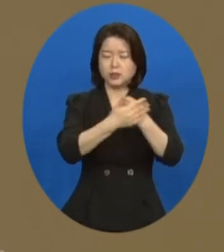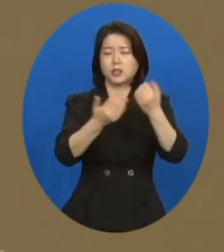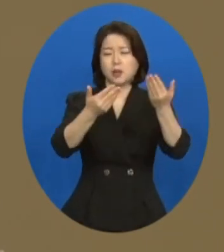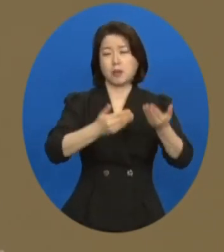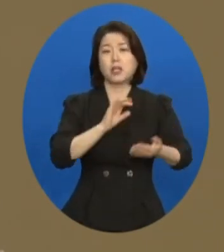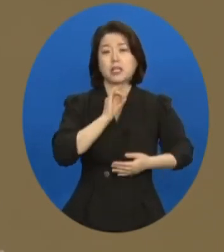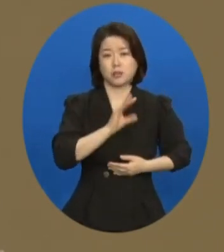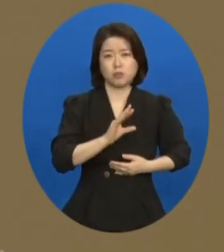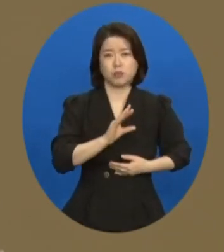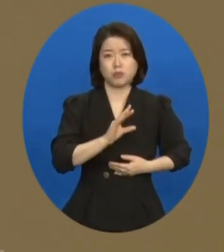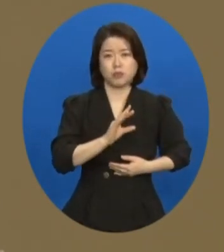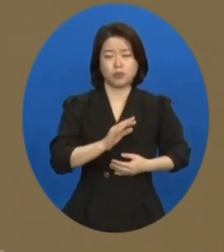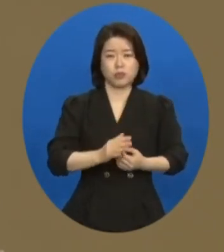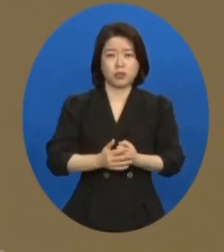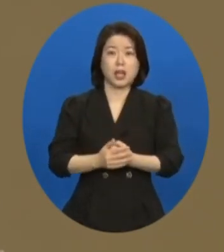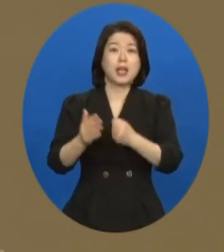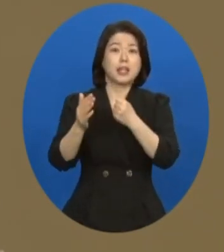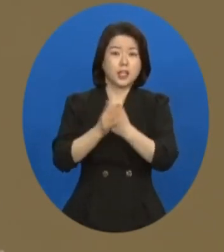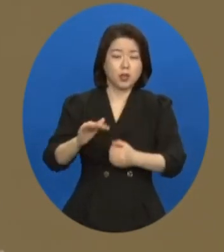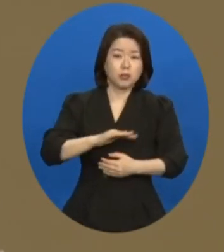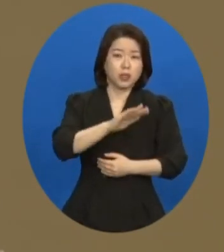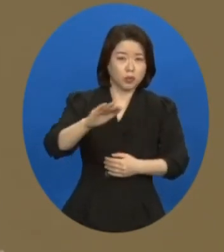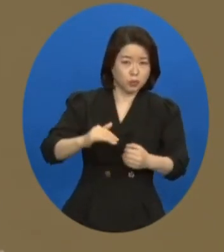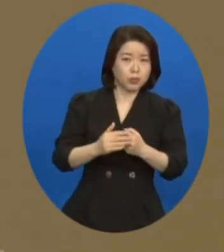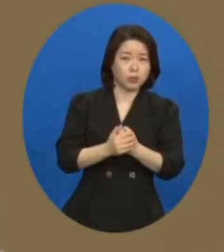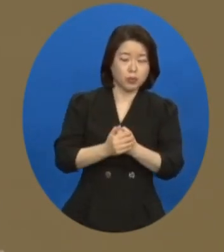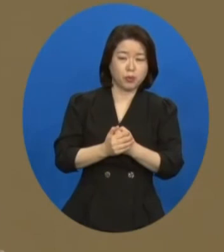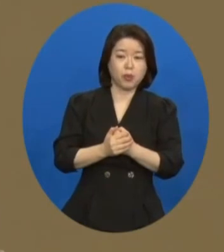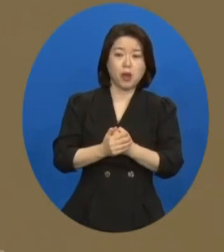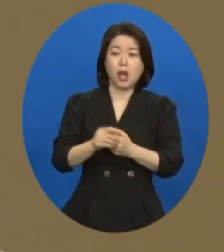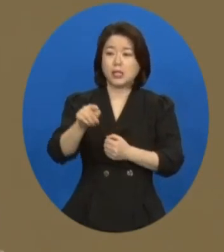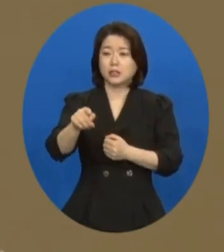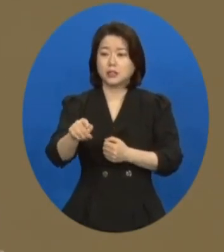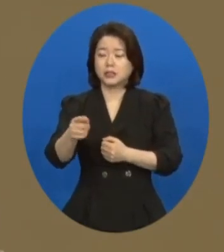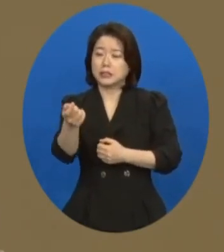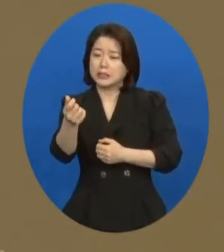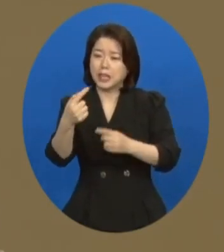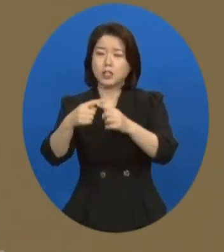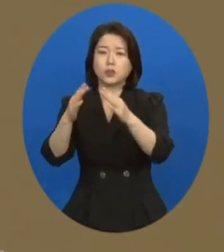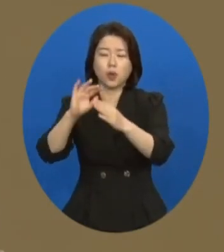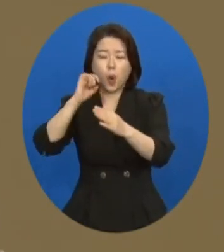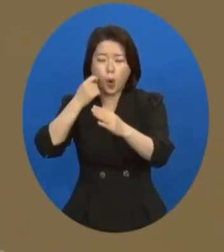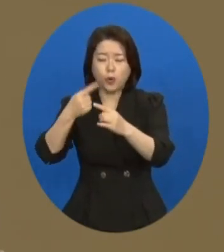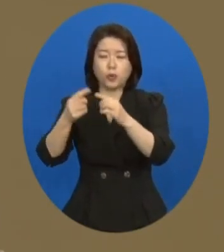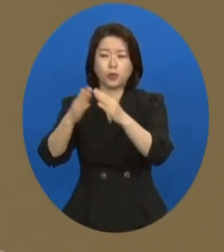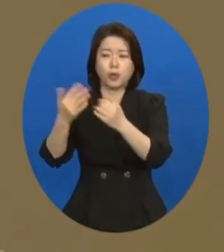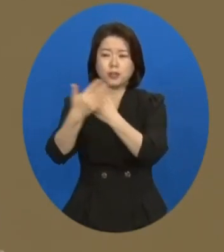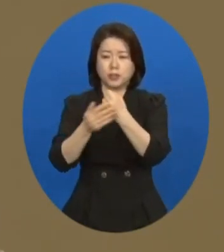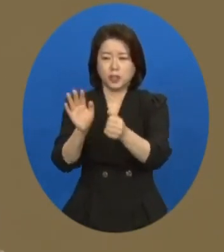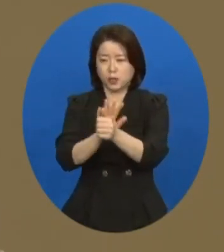뿐입니다 그러니까 우리도 그들은 은혜로 대하자 나가죠